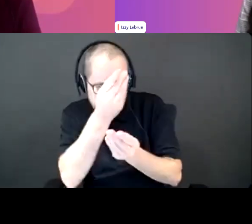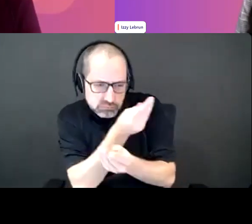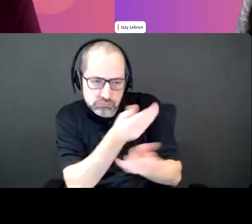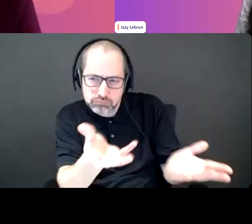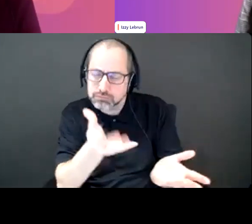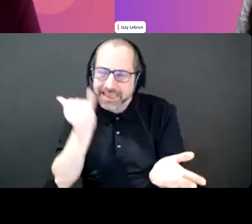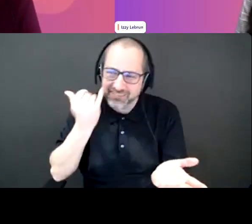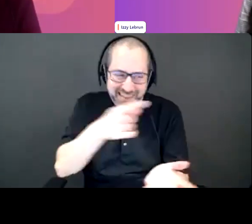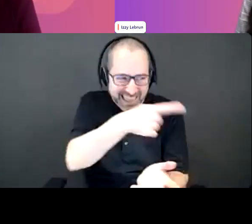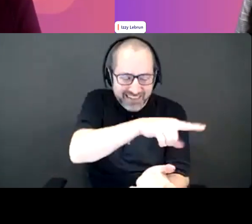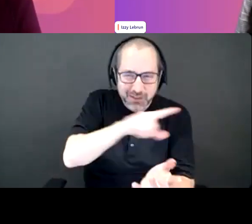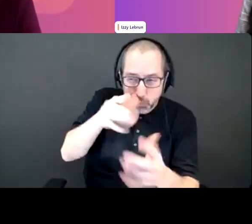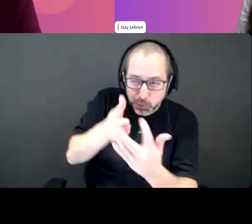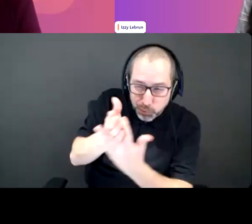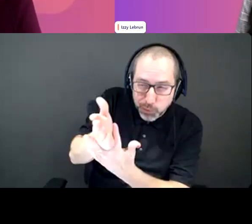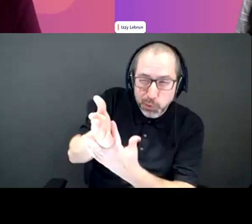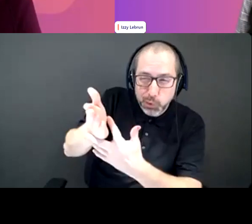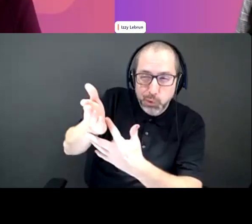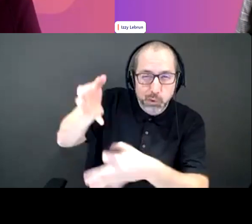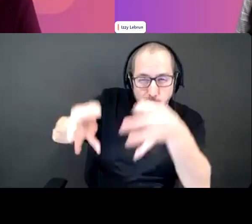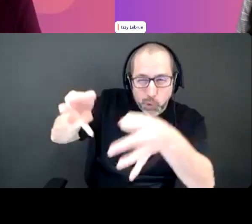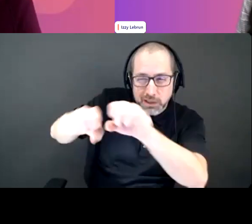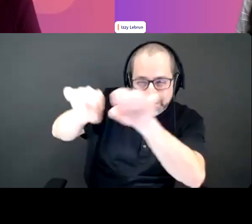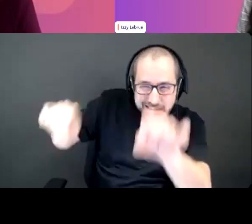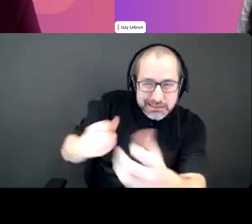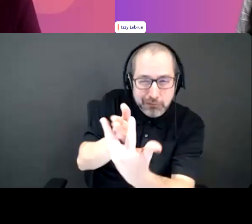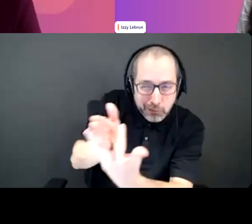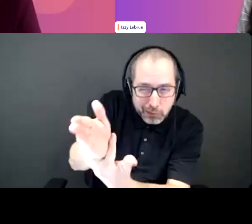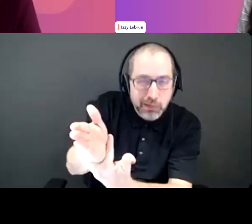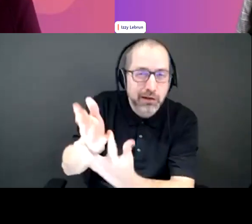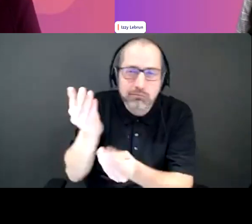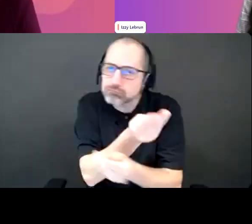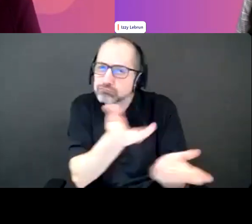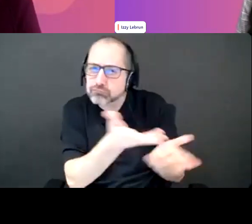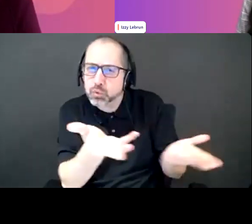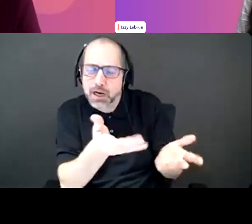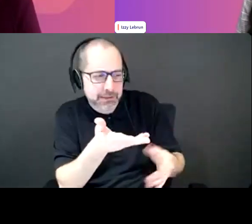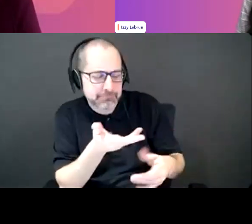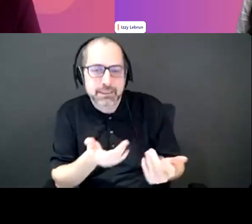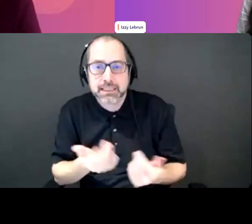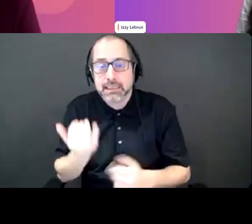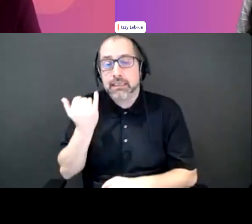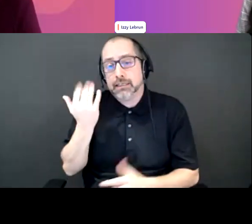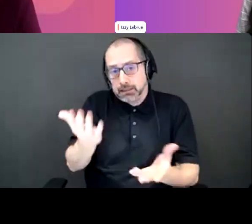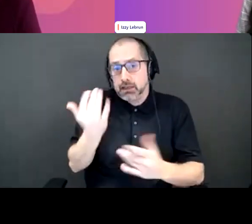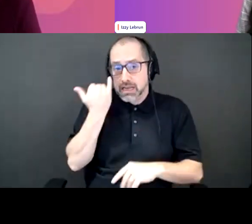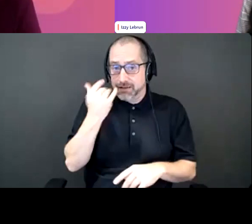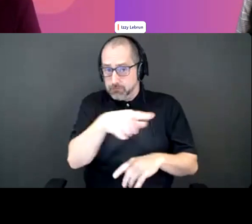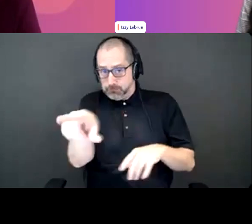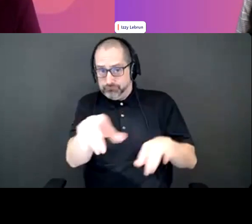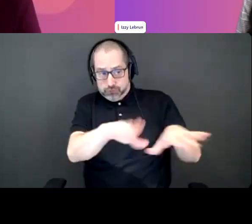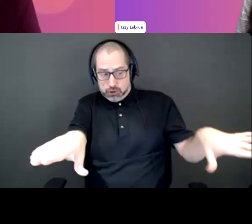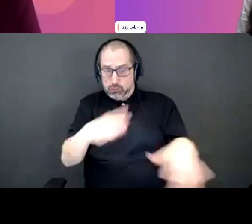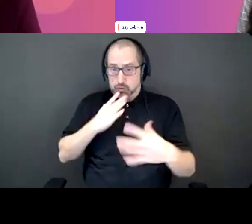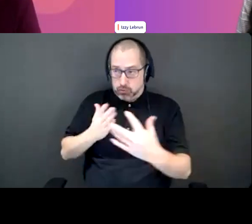jeunes quant au système de justice et bien les jeunes ou les parents qui passent à travers le système de